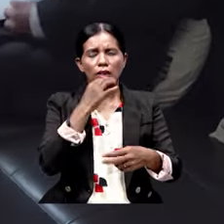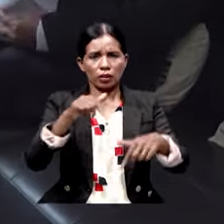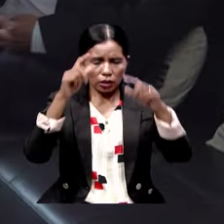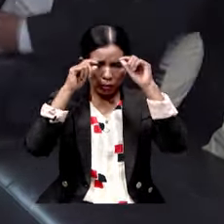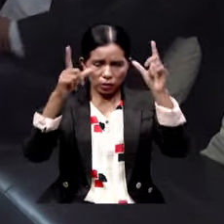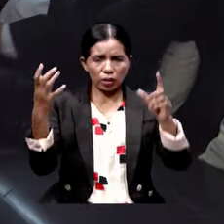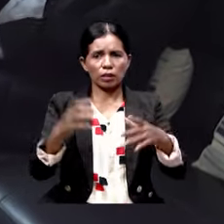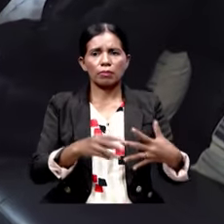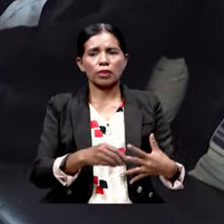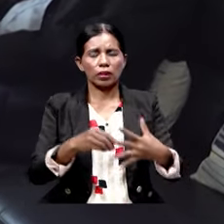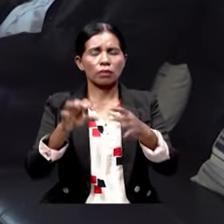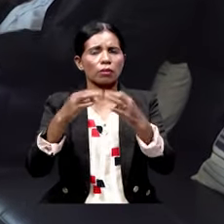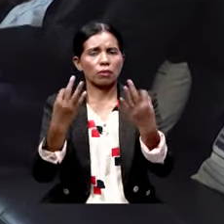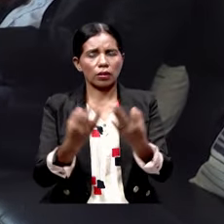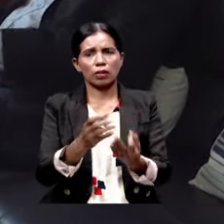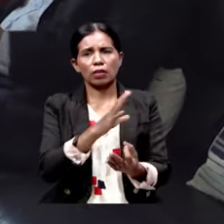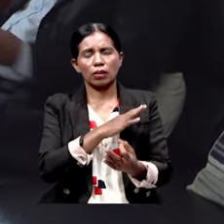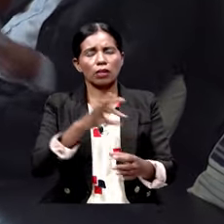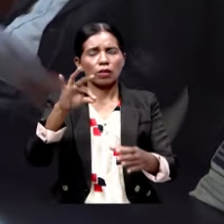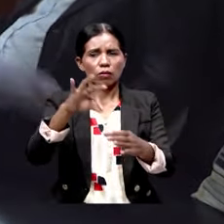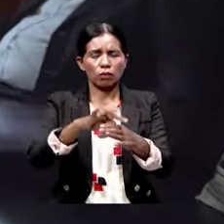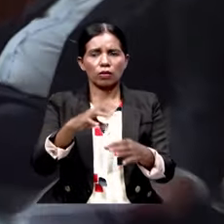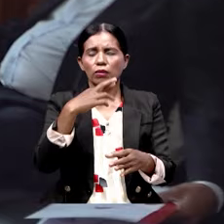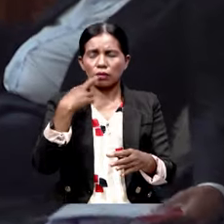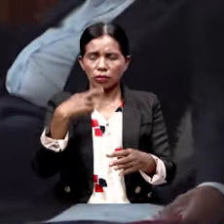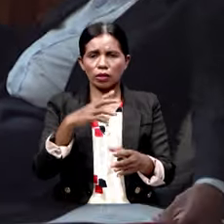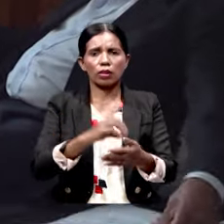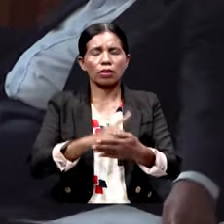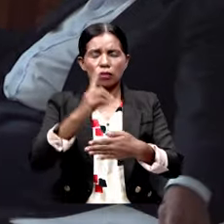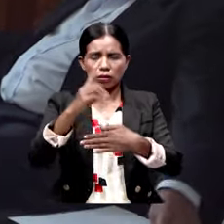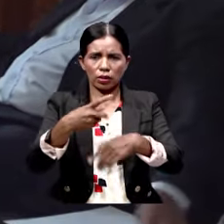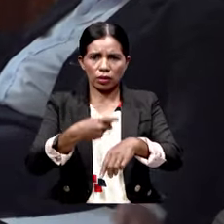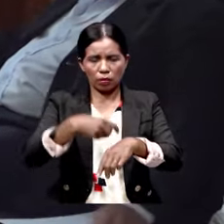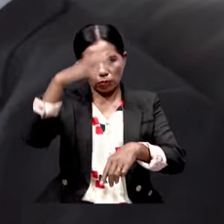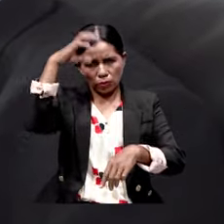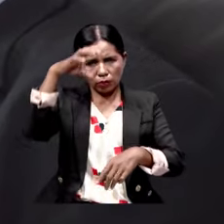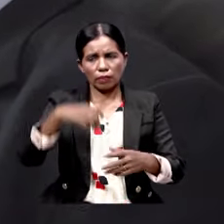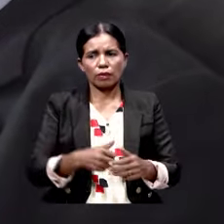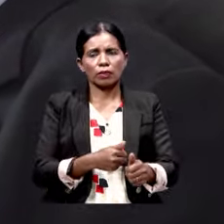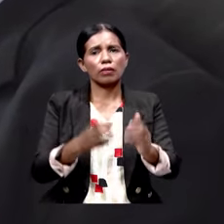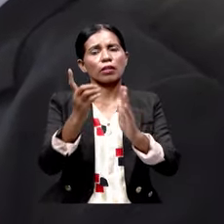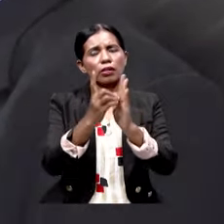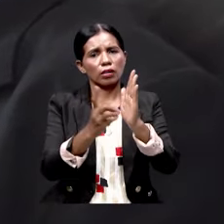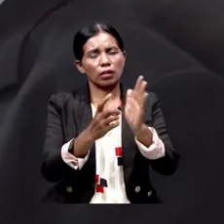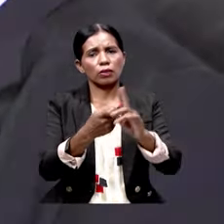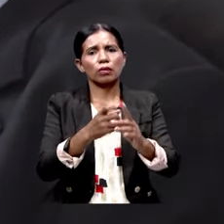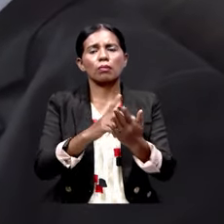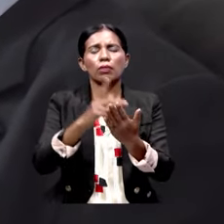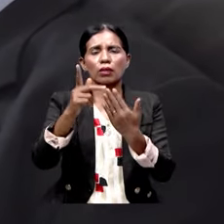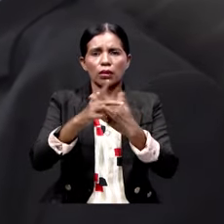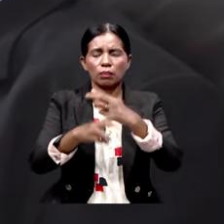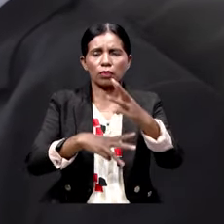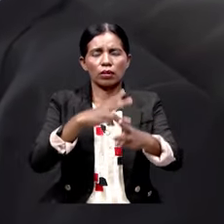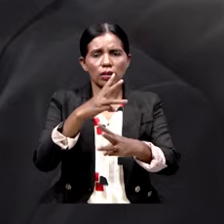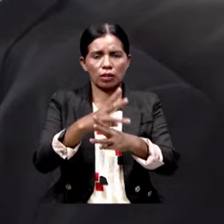familia sira nebe mak depende deit ba setor agrícola nebe desenvolve iha tempo udan. Basea berados oficial usi Programa Mundial Alimentos